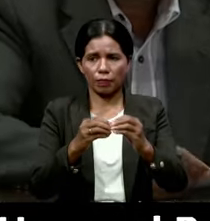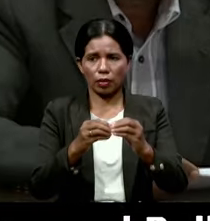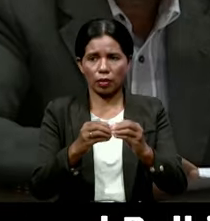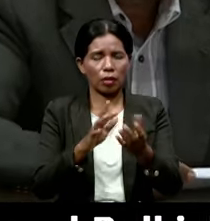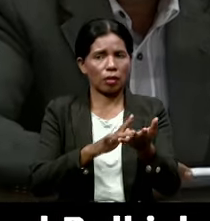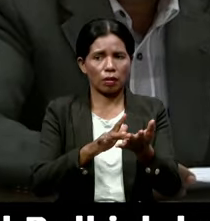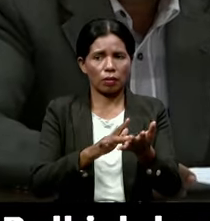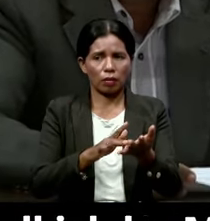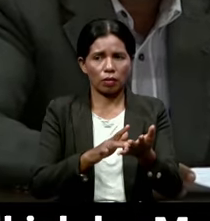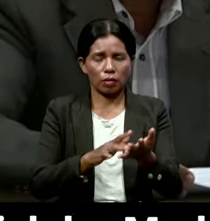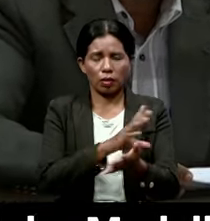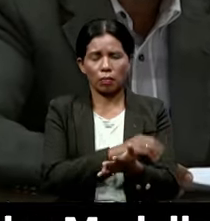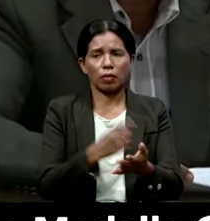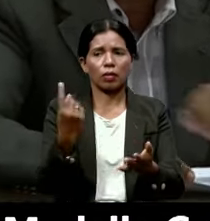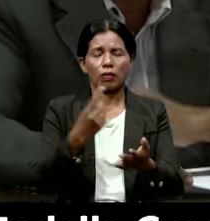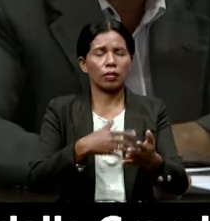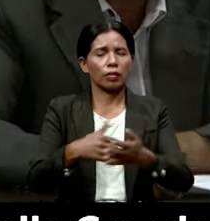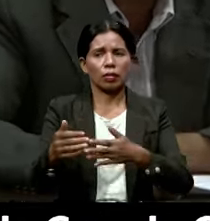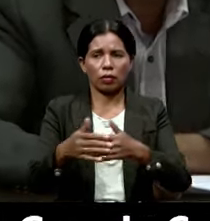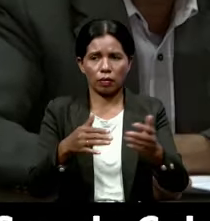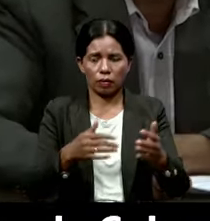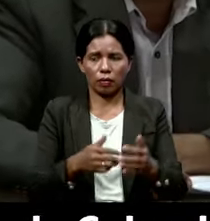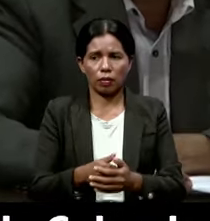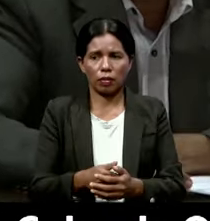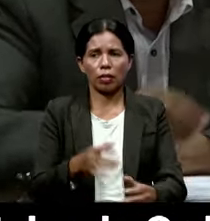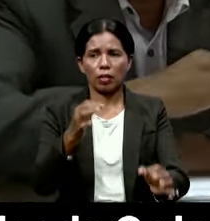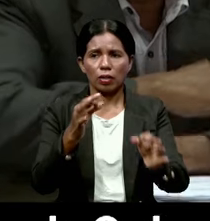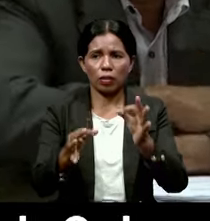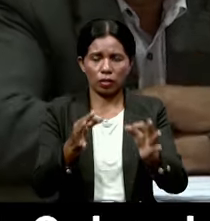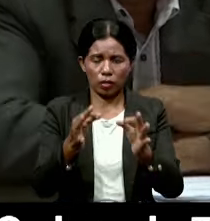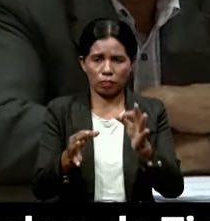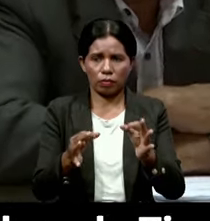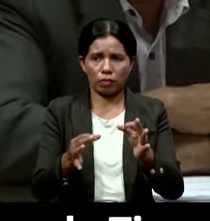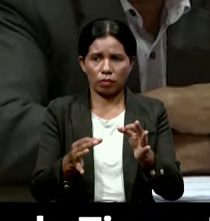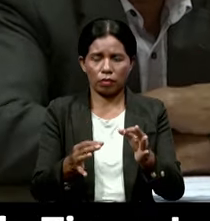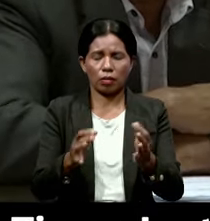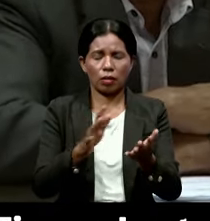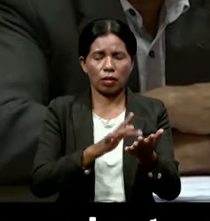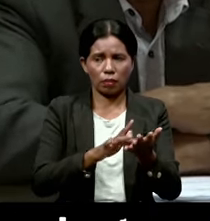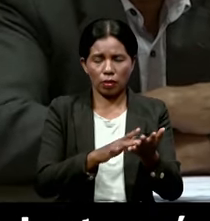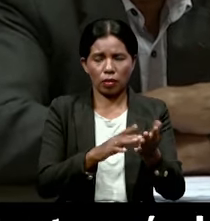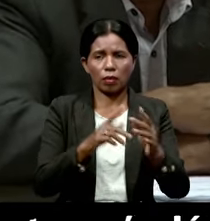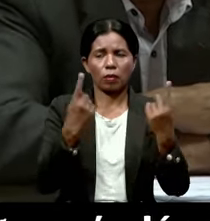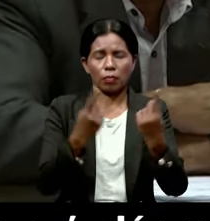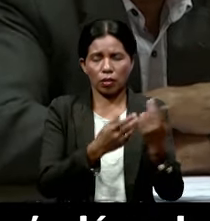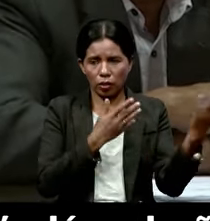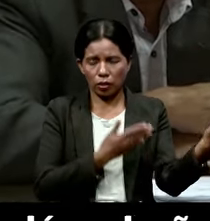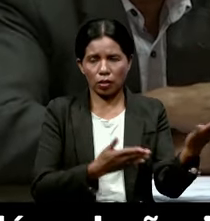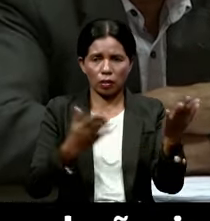ne fluctua depende va quando supplier o companhia sira ne ha tama